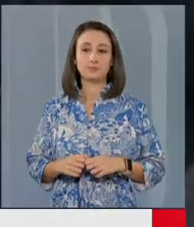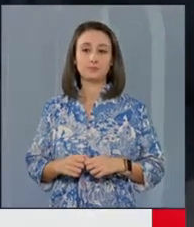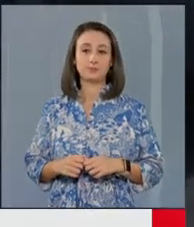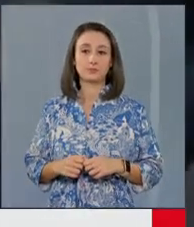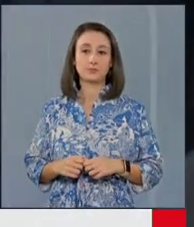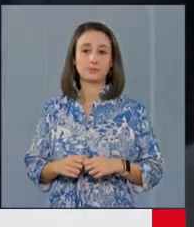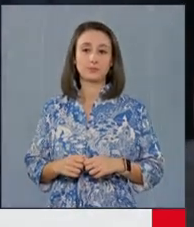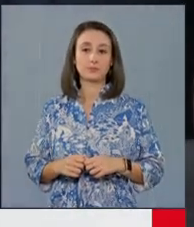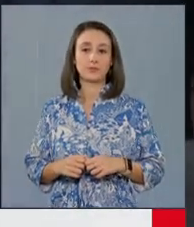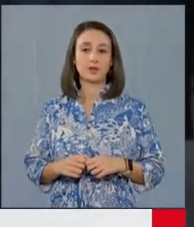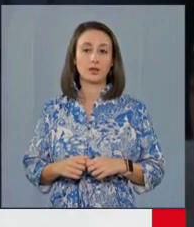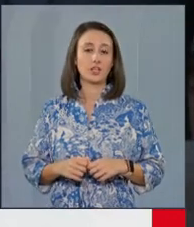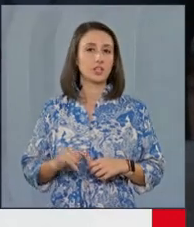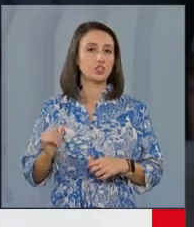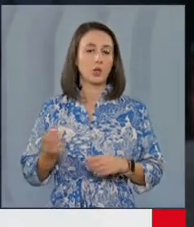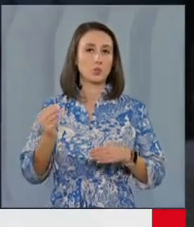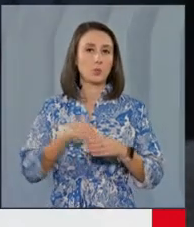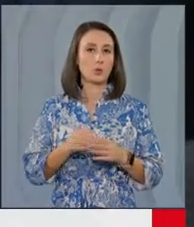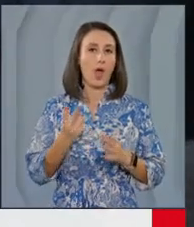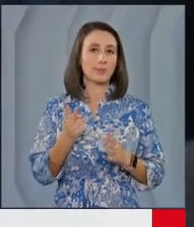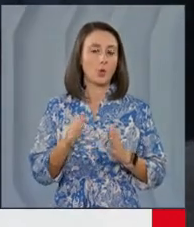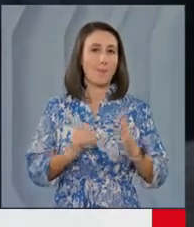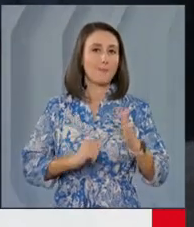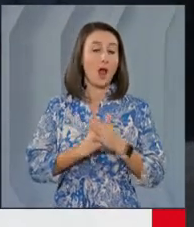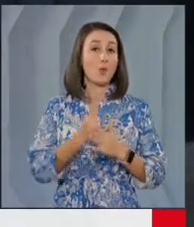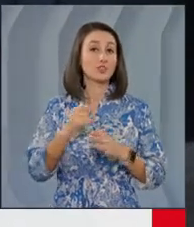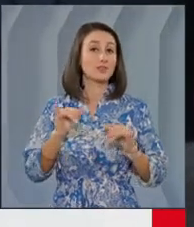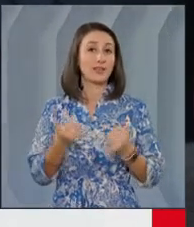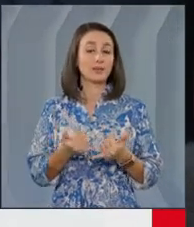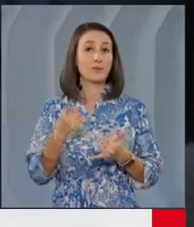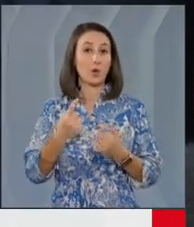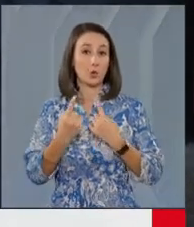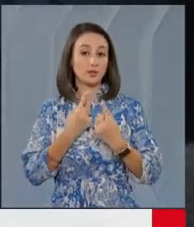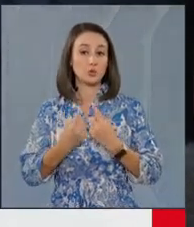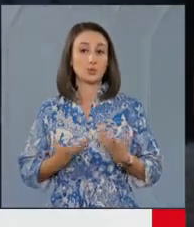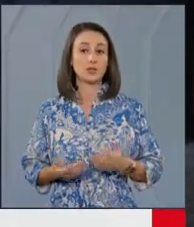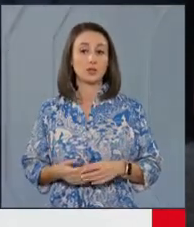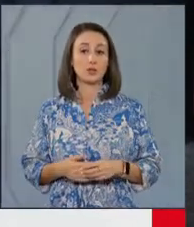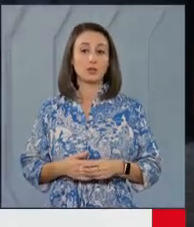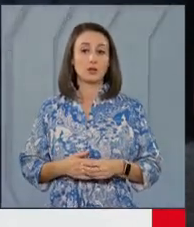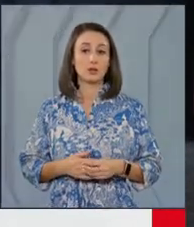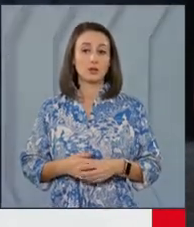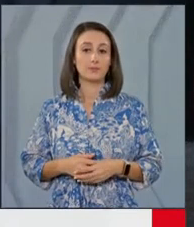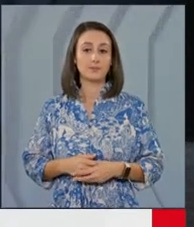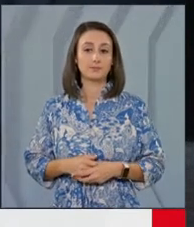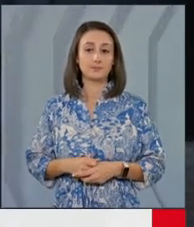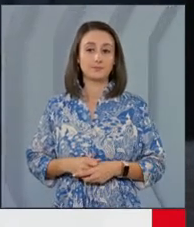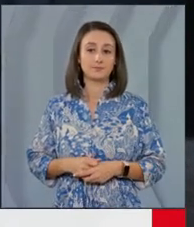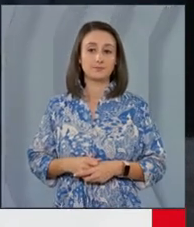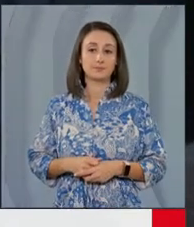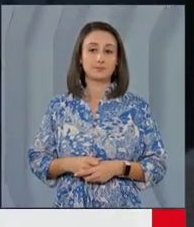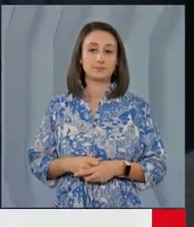care nu zilnică. Se încadrează în cele două praguri, domnule premier, cu aceea ce se întâmplă? Acolo cei... este discuția cu un preț fix, un preț maxim.